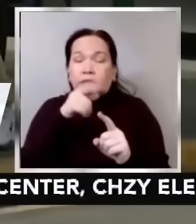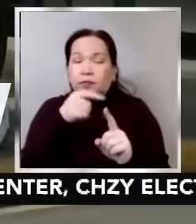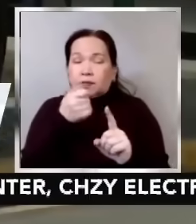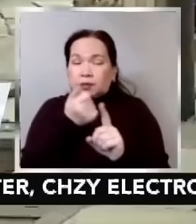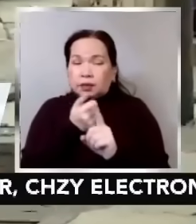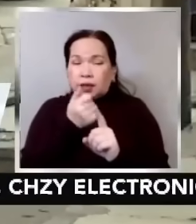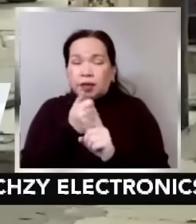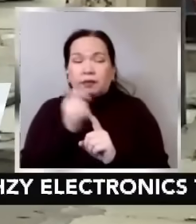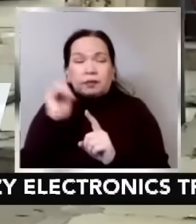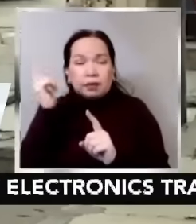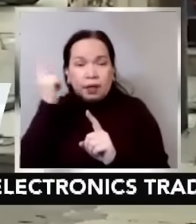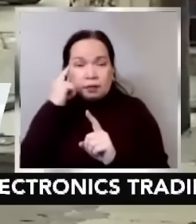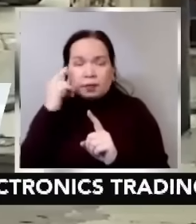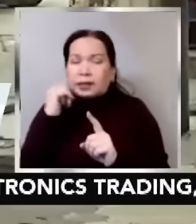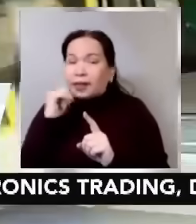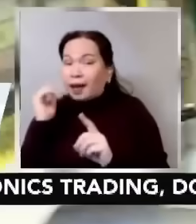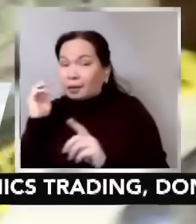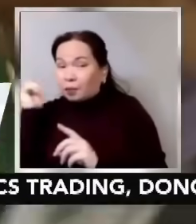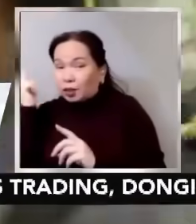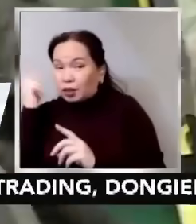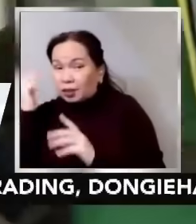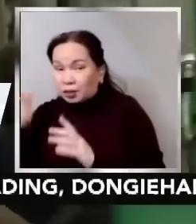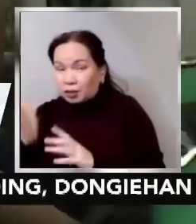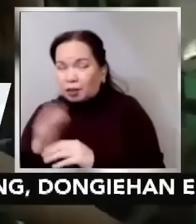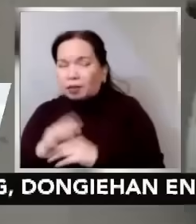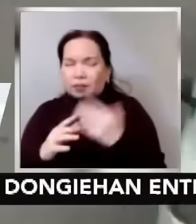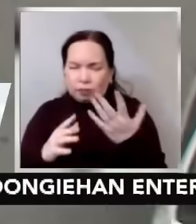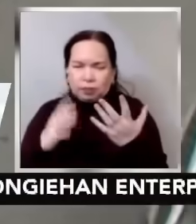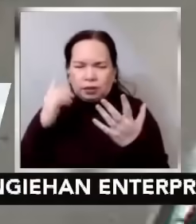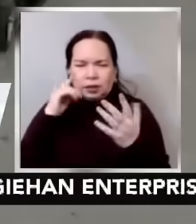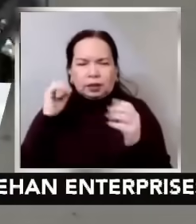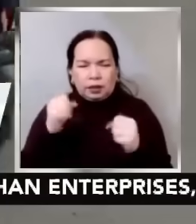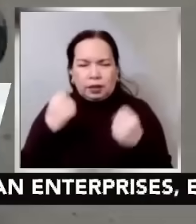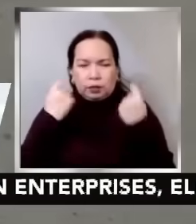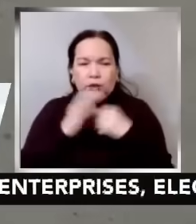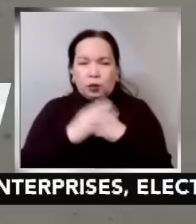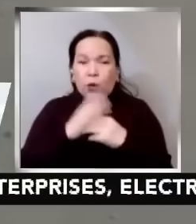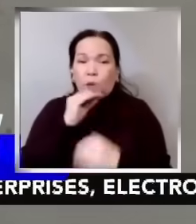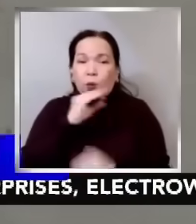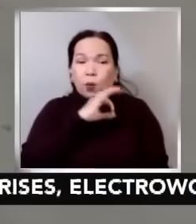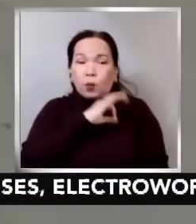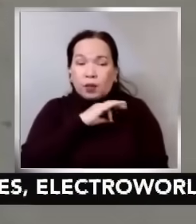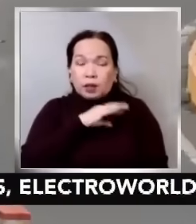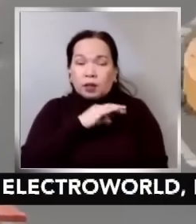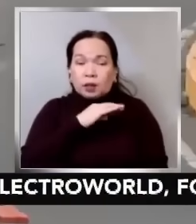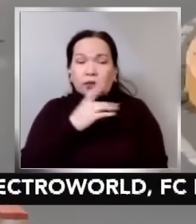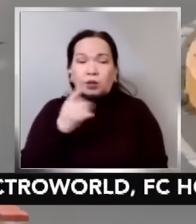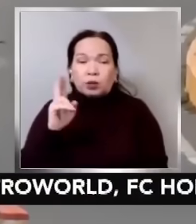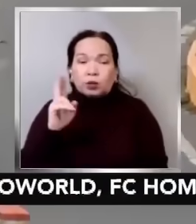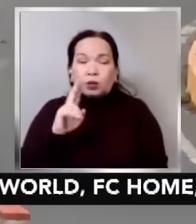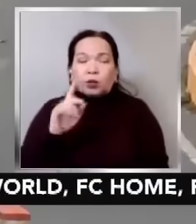direktor gobyerno. Kasama sa mga makikinabang dito ang mga namamasada ng traditional jeepney, bus at taxi